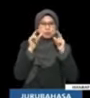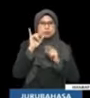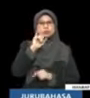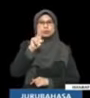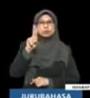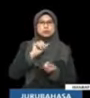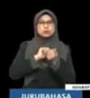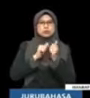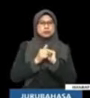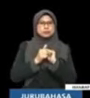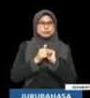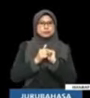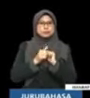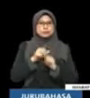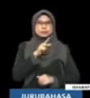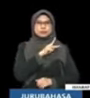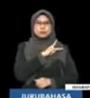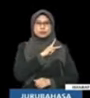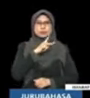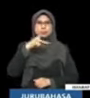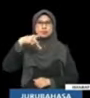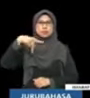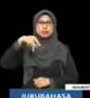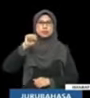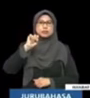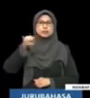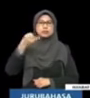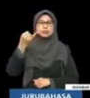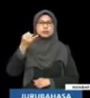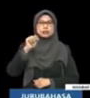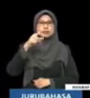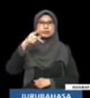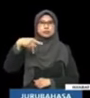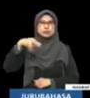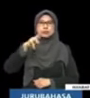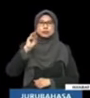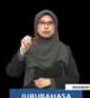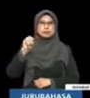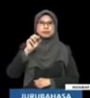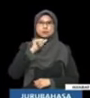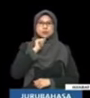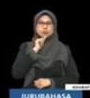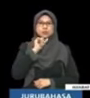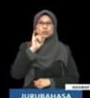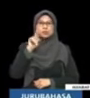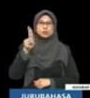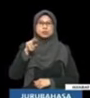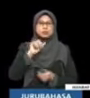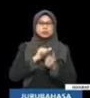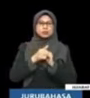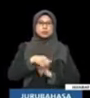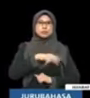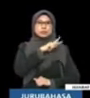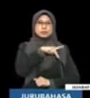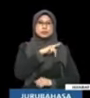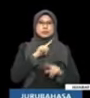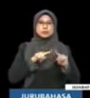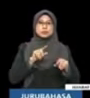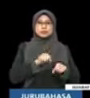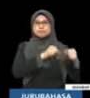isu Ketua Pesuruhjaya SPRM. Ini bukan isu peribadi, tapi isu jawatan